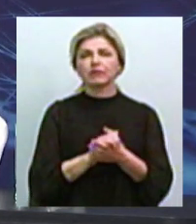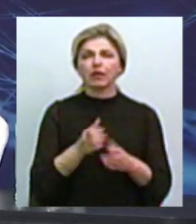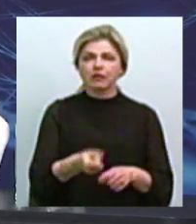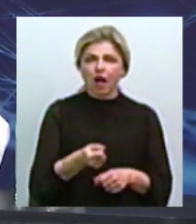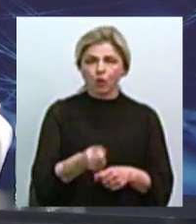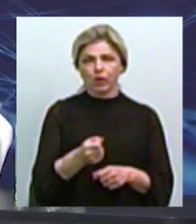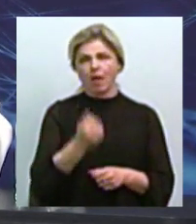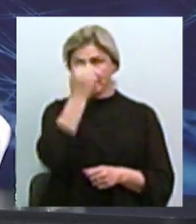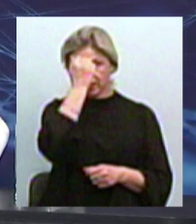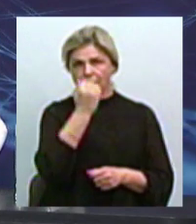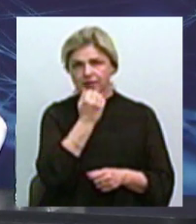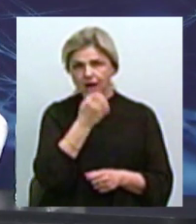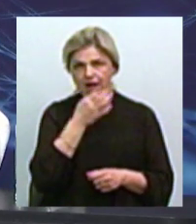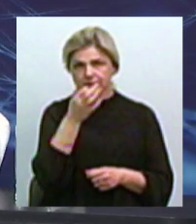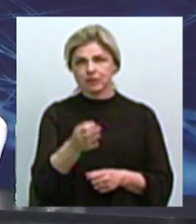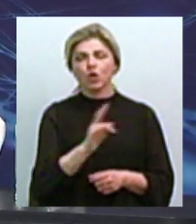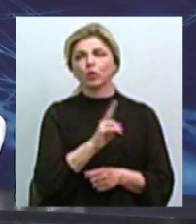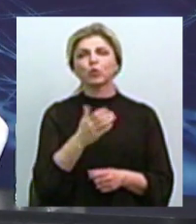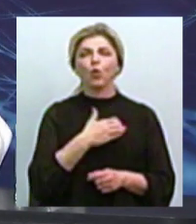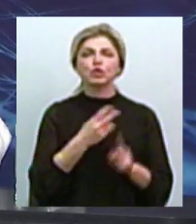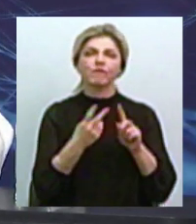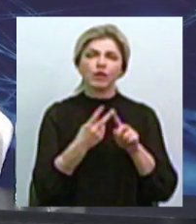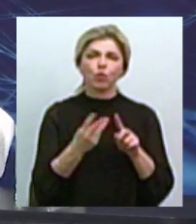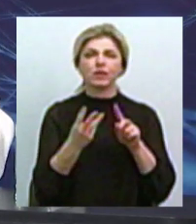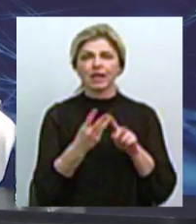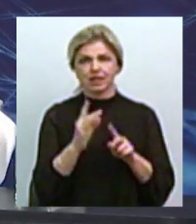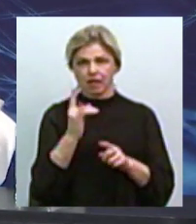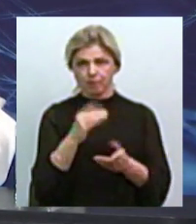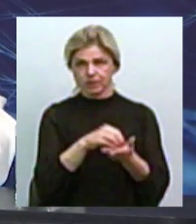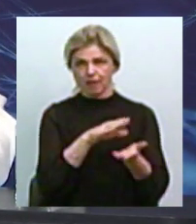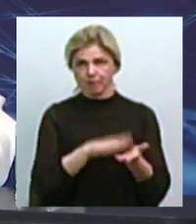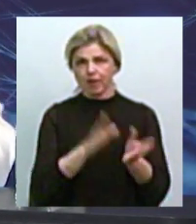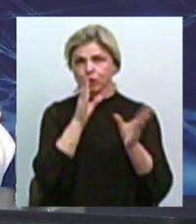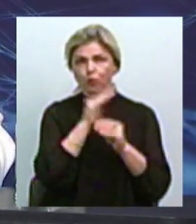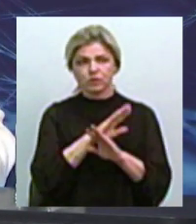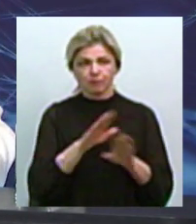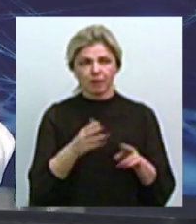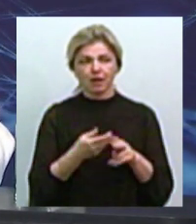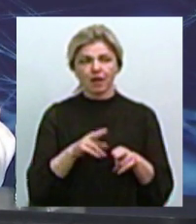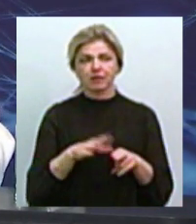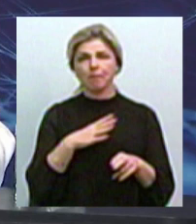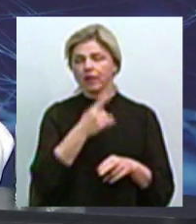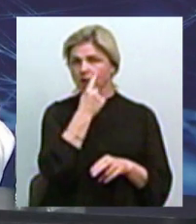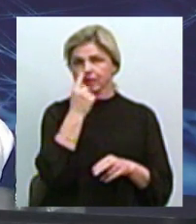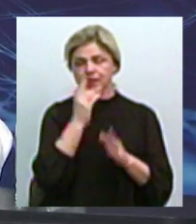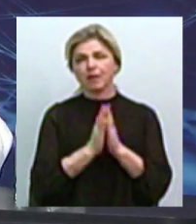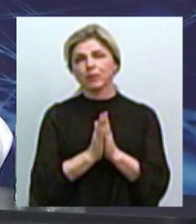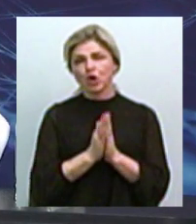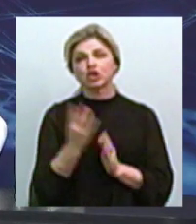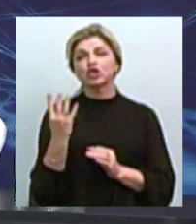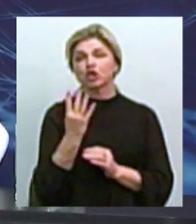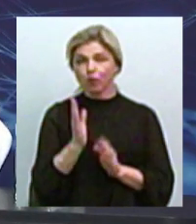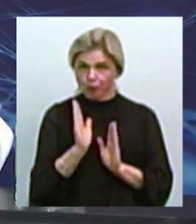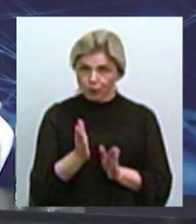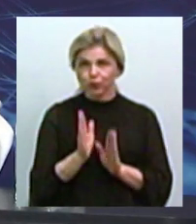благодарность. Кто-то не записал еще второго ребенка, третьего, соседей и так далее, не успели. И это была просьба в глазах. Четвертый будет, будет